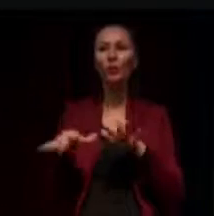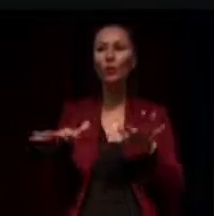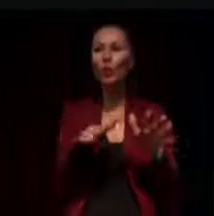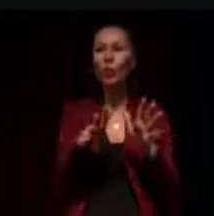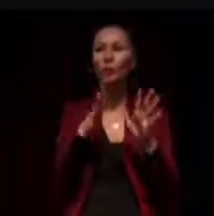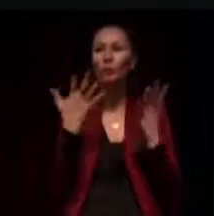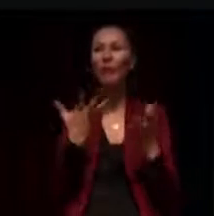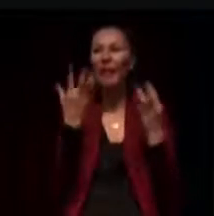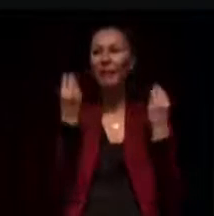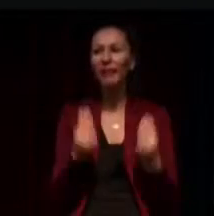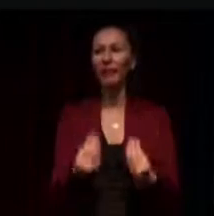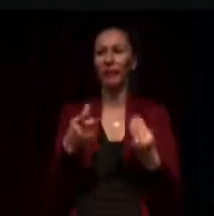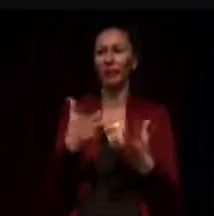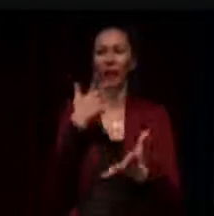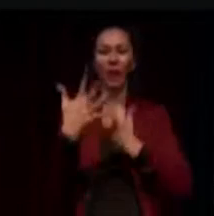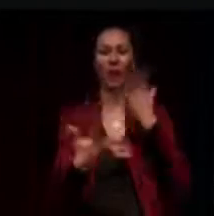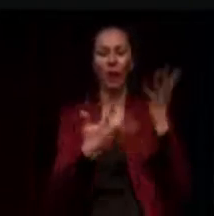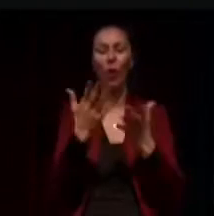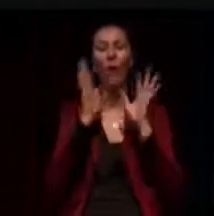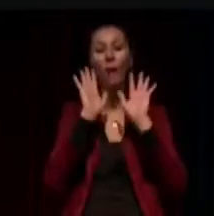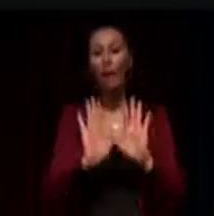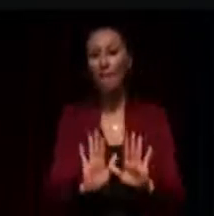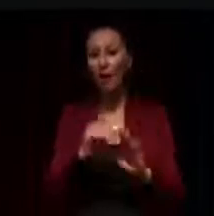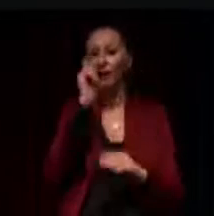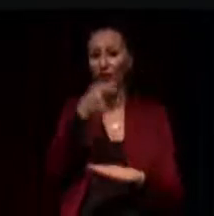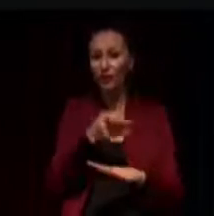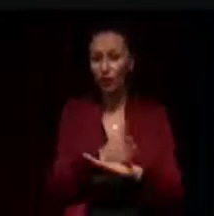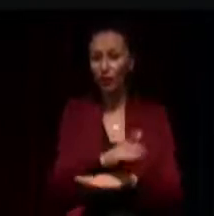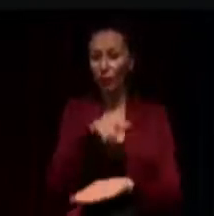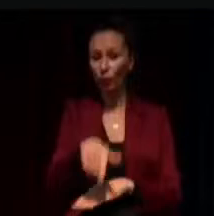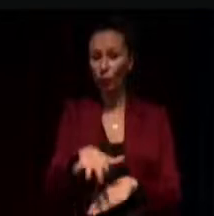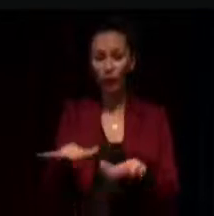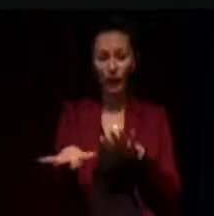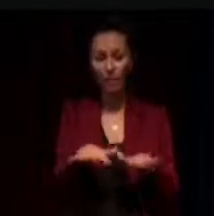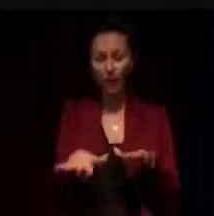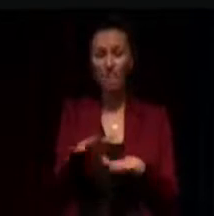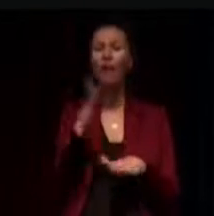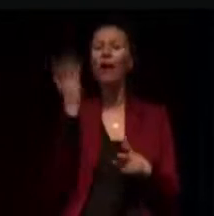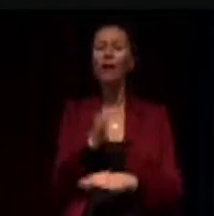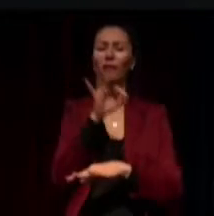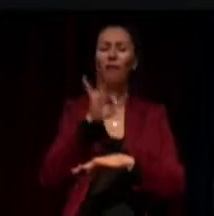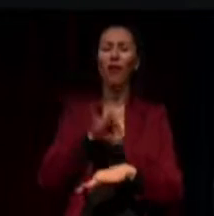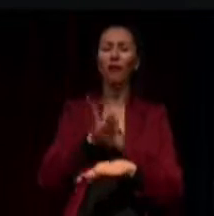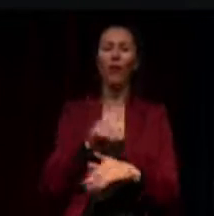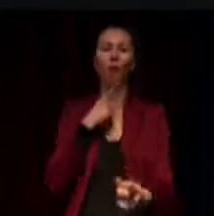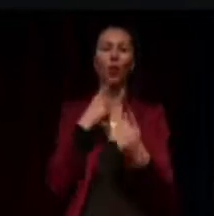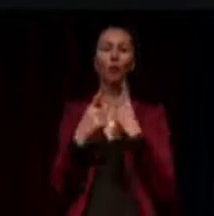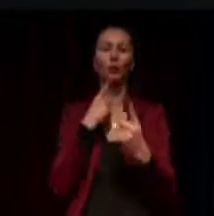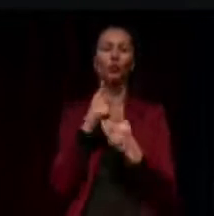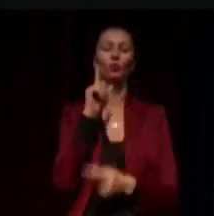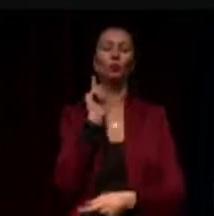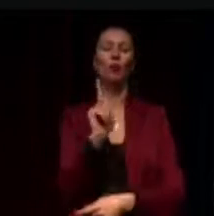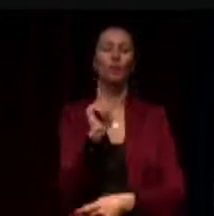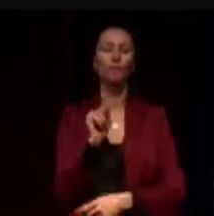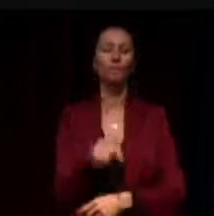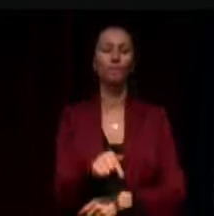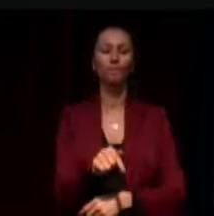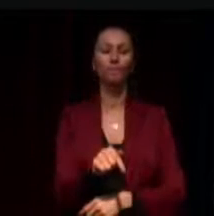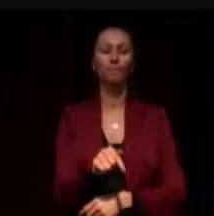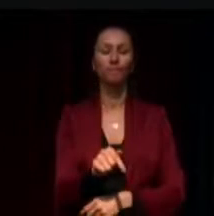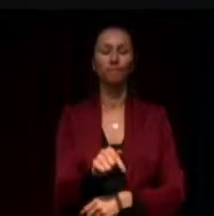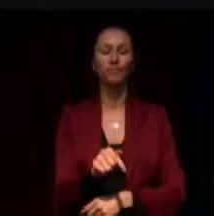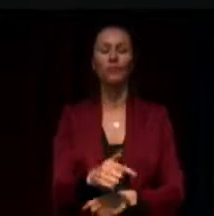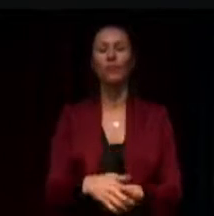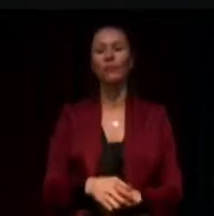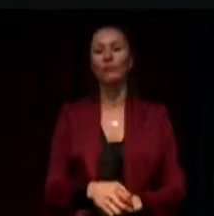iyi şekilde ilgileniliyor. Ama gerçekten bu depremi her dakika konuşmalıyız. Yani